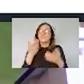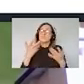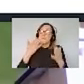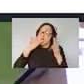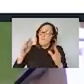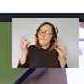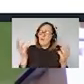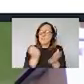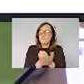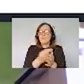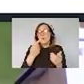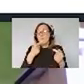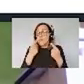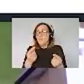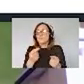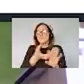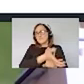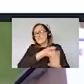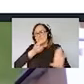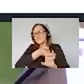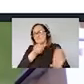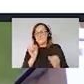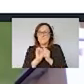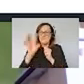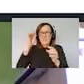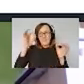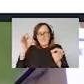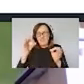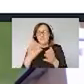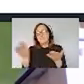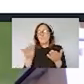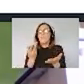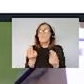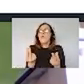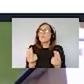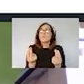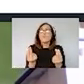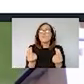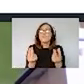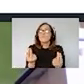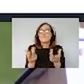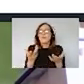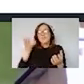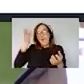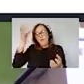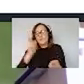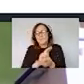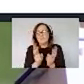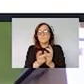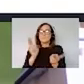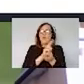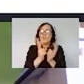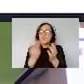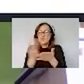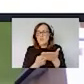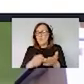Państwu pokazać i powiedzieć, tak naprawdę wyciągając wnioski z pokazanych narzędzi, po co to? Spotkania autorskie, spotkania z czytelnikami,